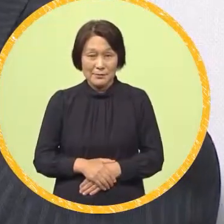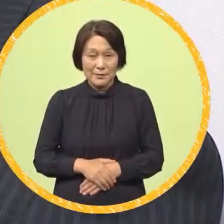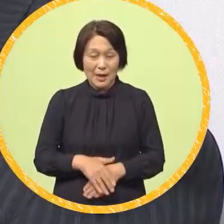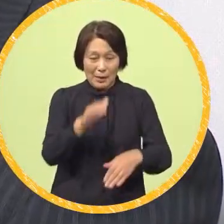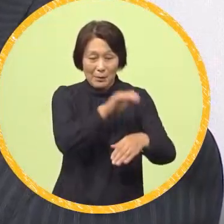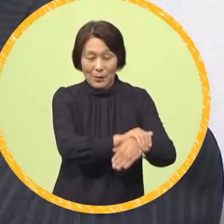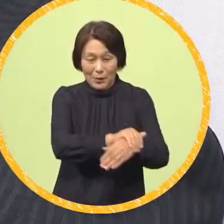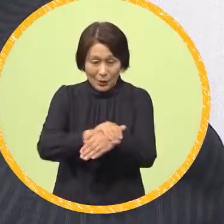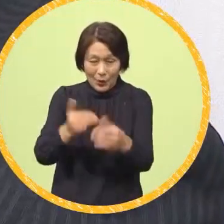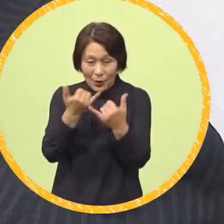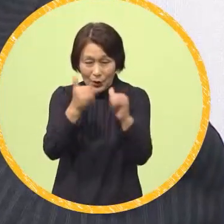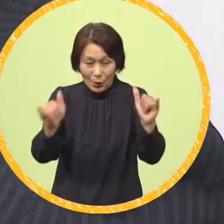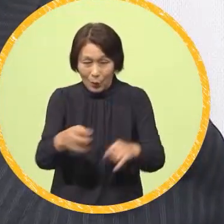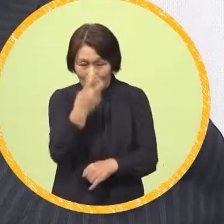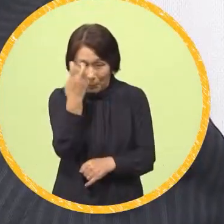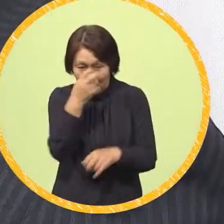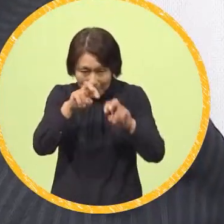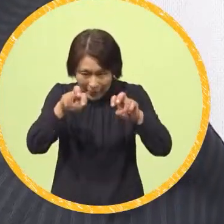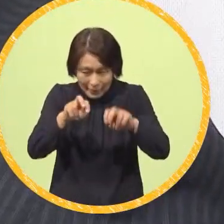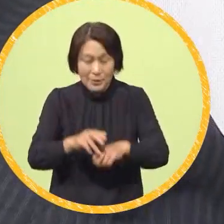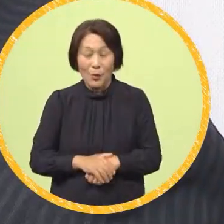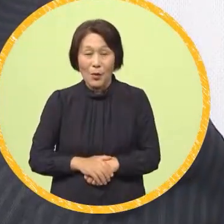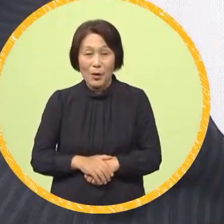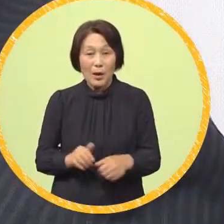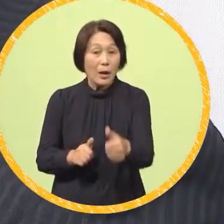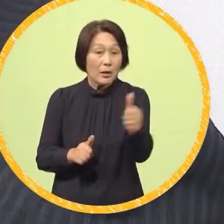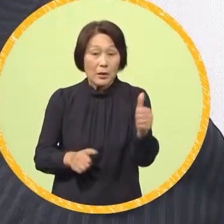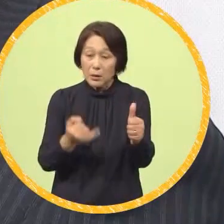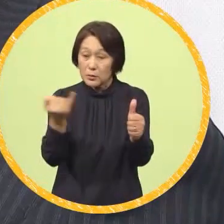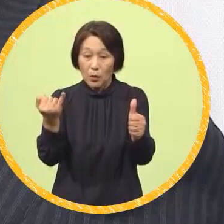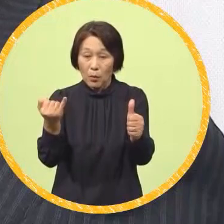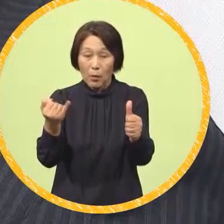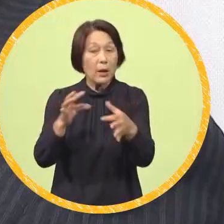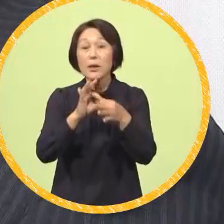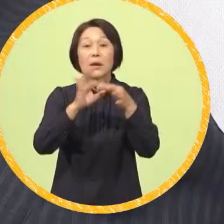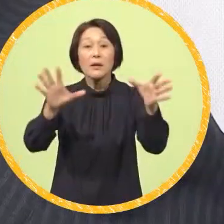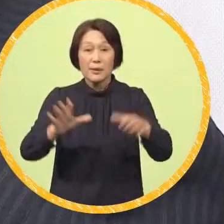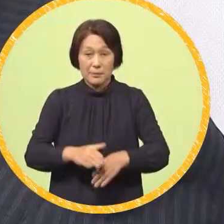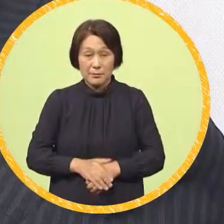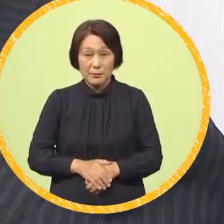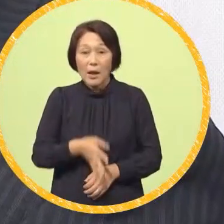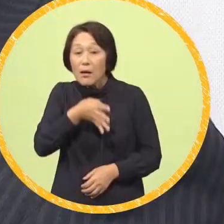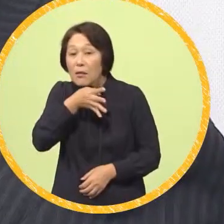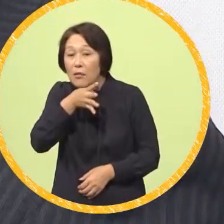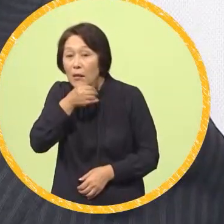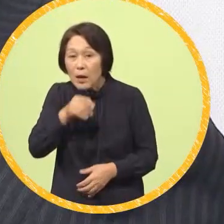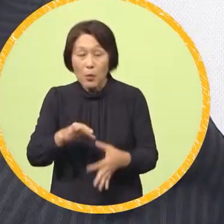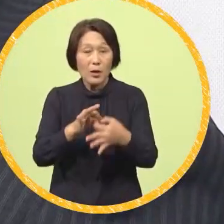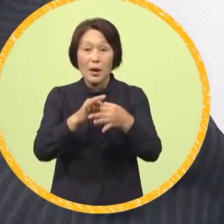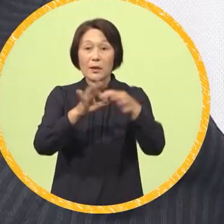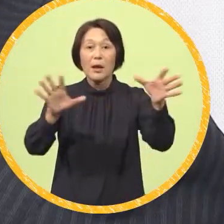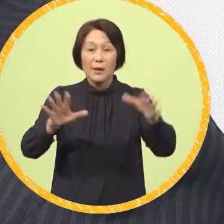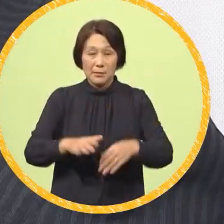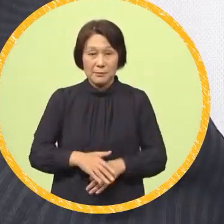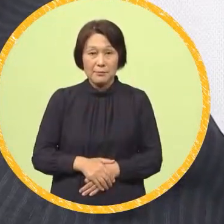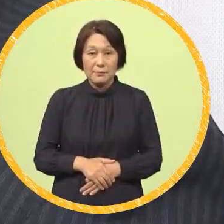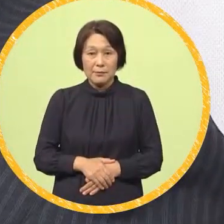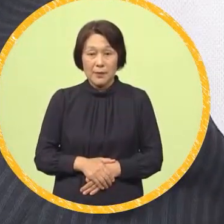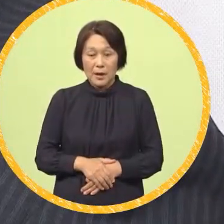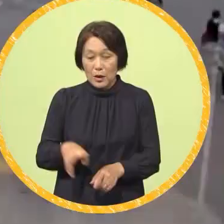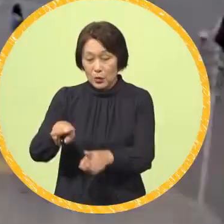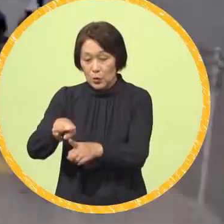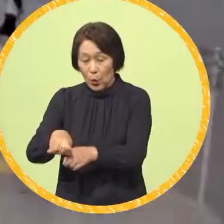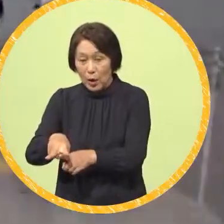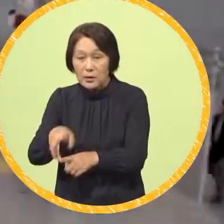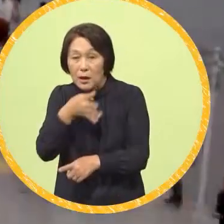挙された人たちを分析すると、まず男女の区別がないんです、 はい、 年齢の区別がないんです。小学生